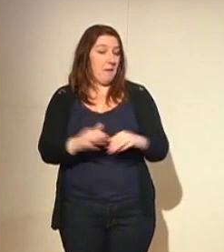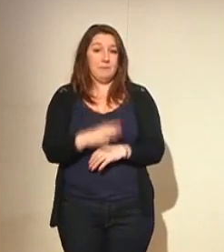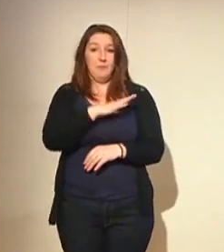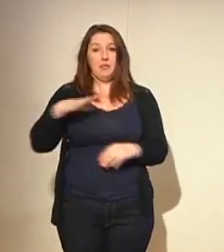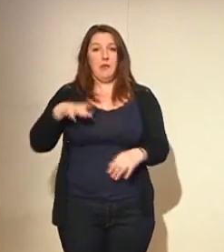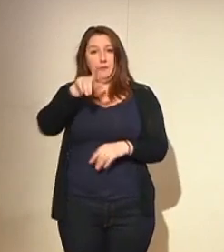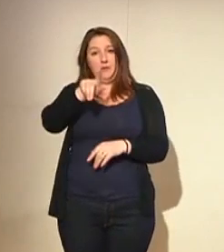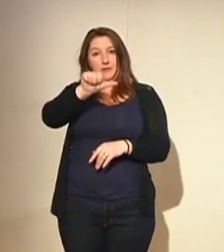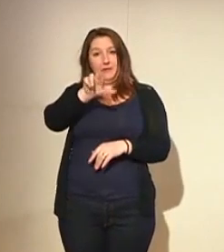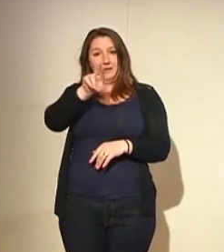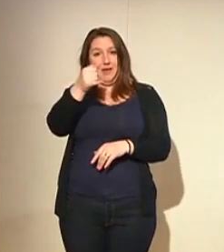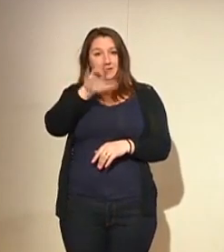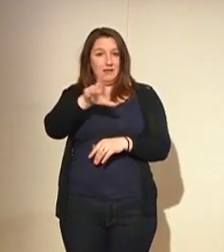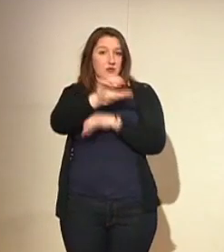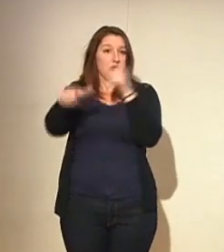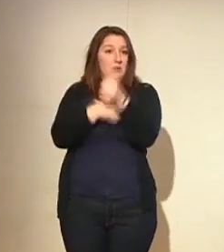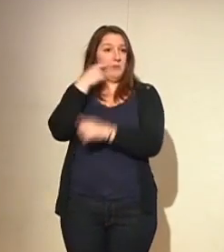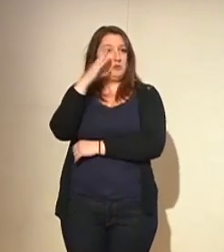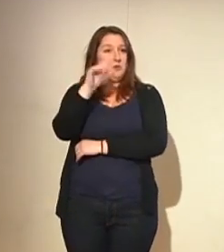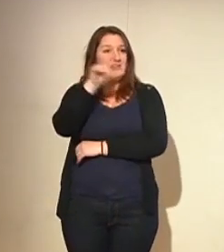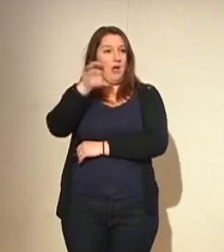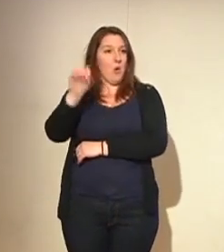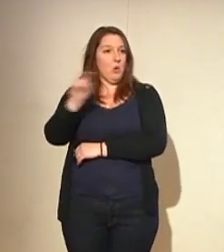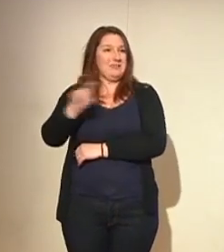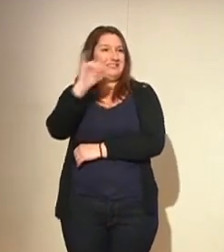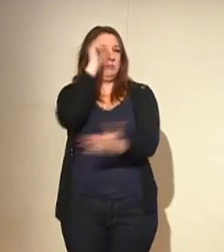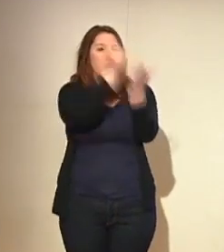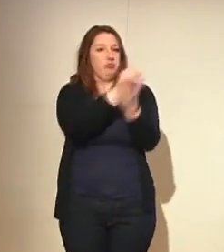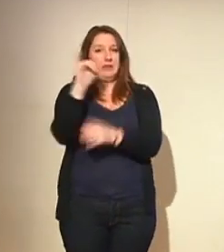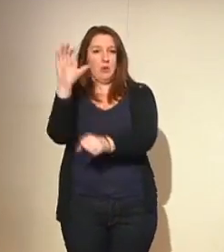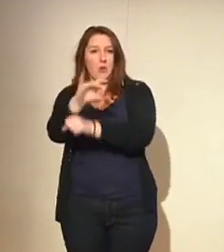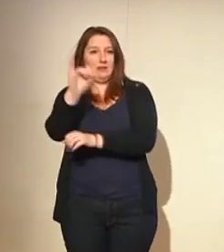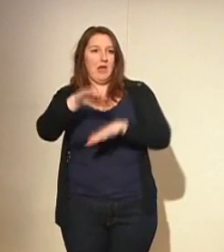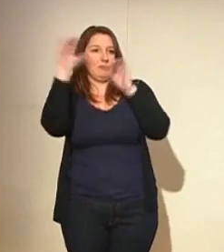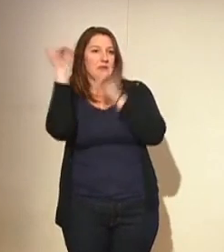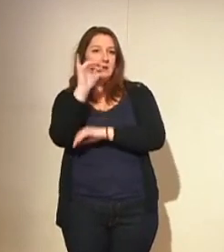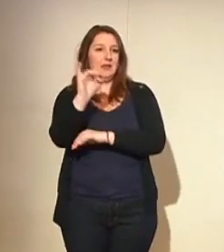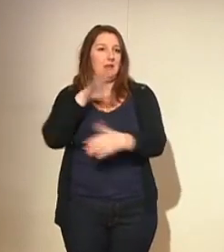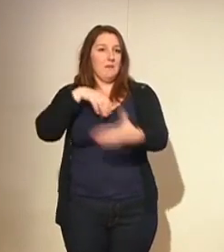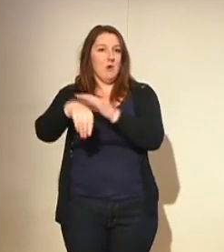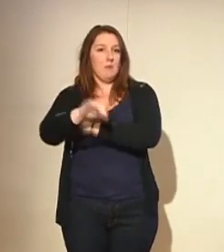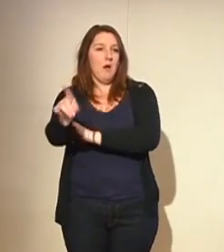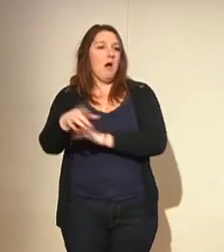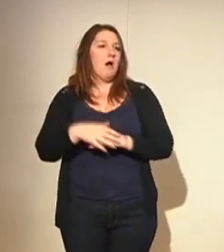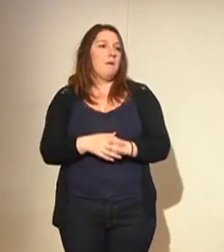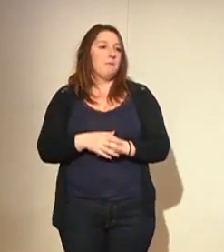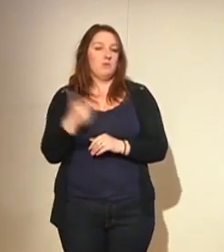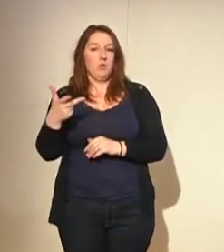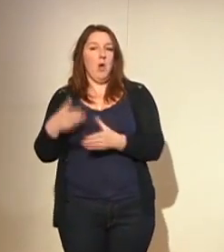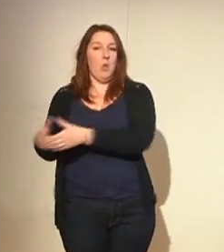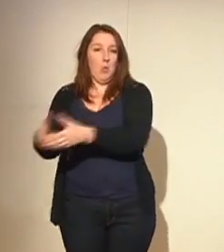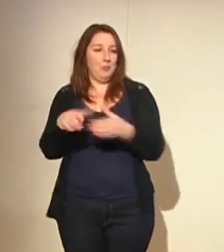Garnier avec pour suppléant monsieur carose qui est pour qui est contre qui s'abstient qui ne prend pas part au vote les trois autres